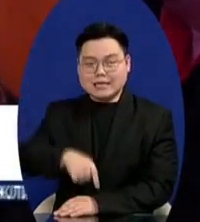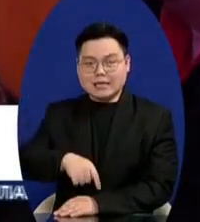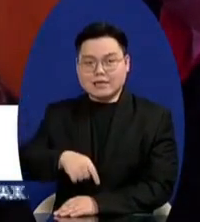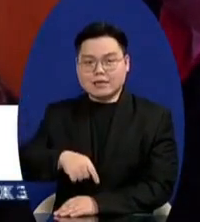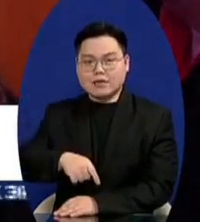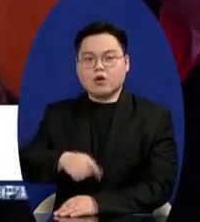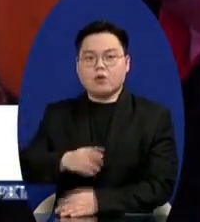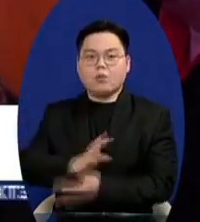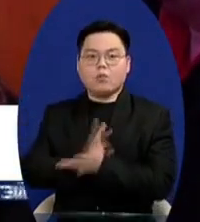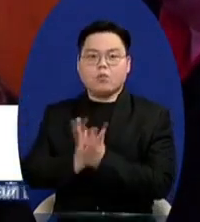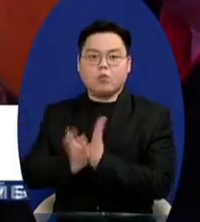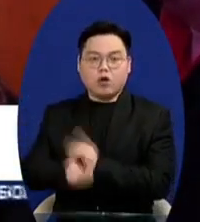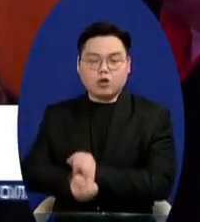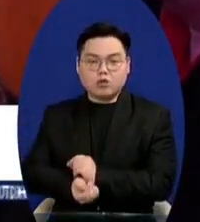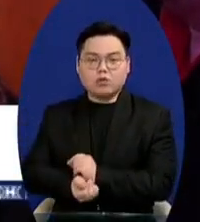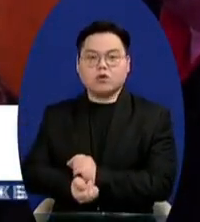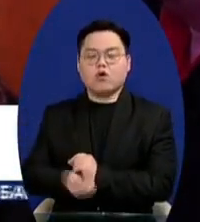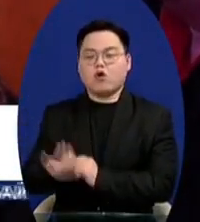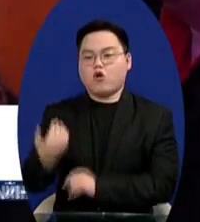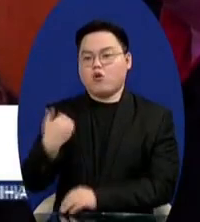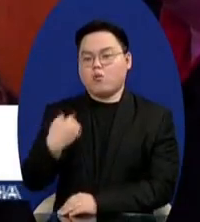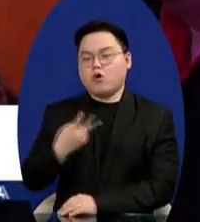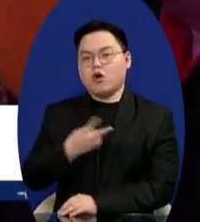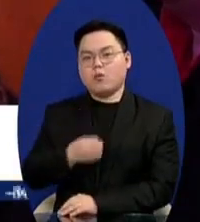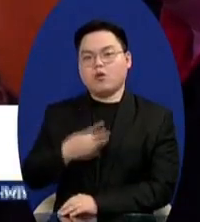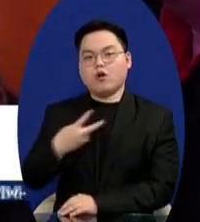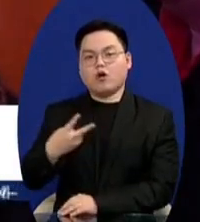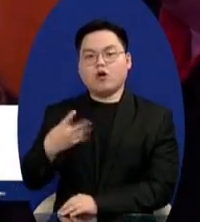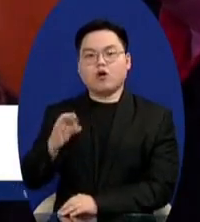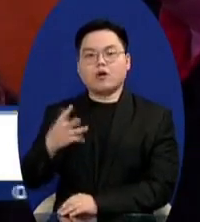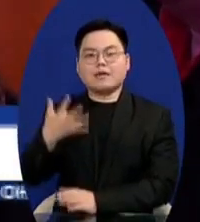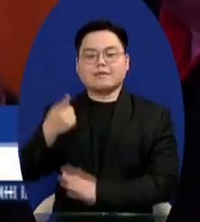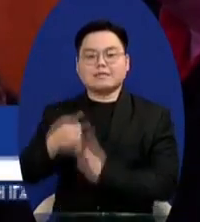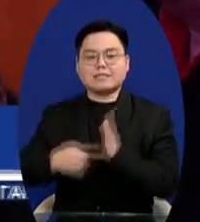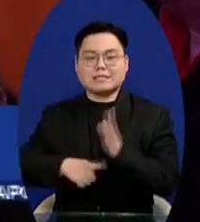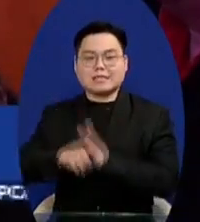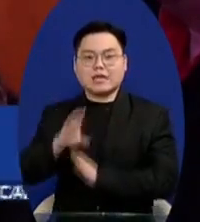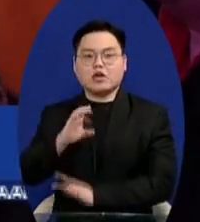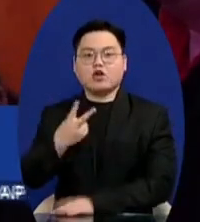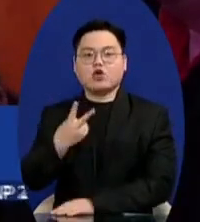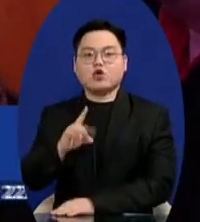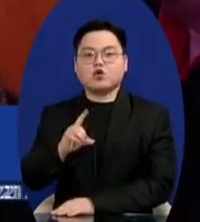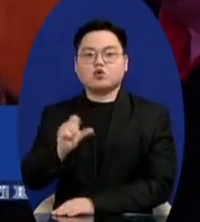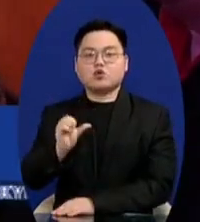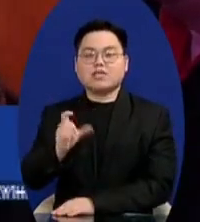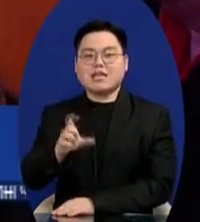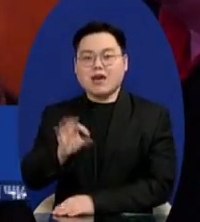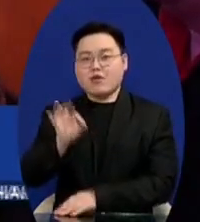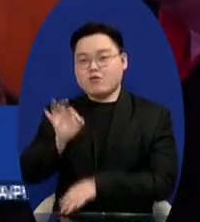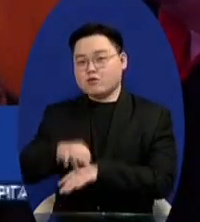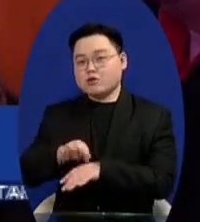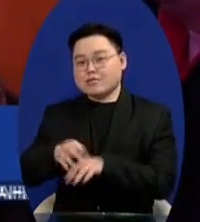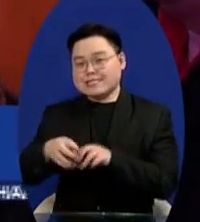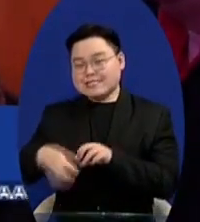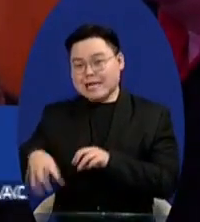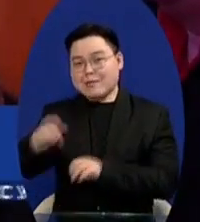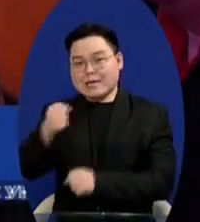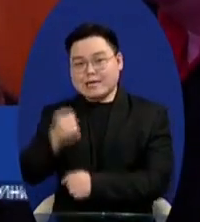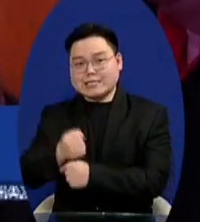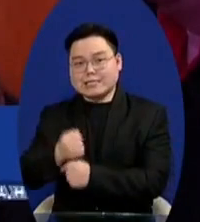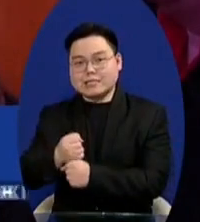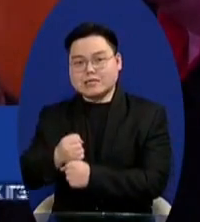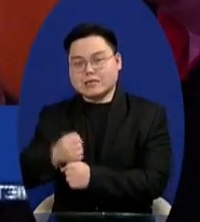одоо эсэргээрээ өнгөрсөн оны 22 оны 5 сараас сүрэгийн салбарт Хэнтэй аймгийн сүрэгийн салбарт ажиллаж байгаа эмч